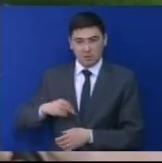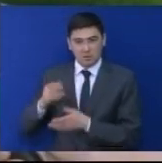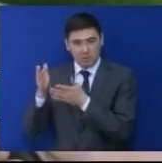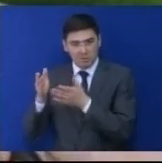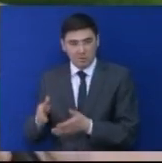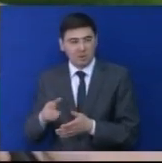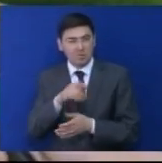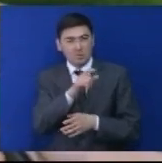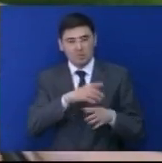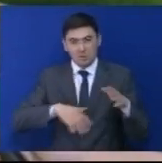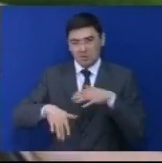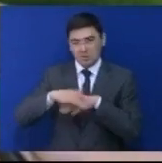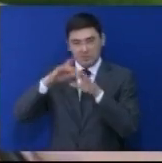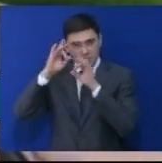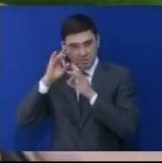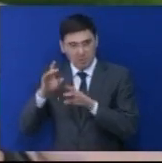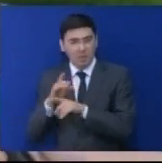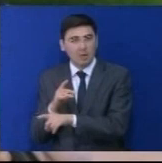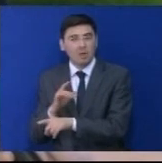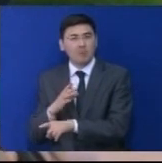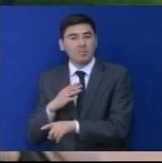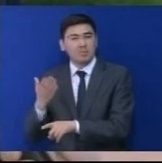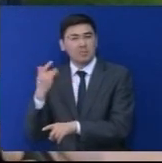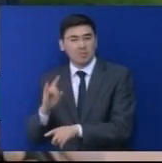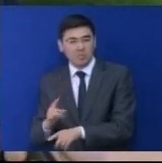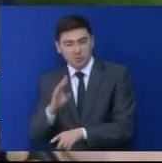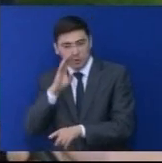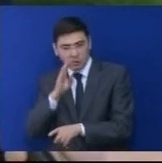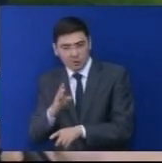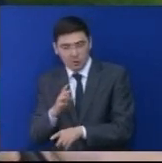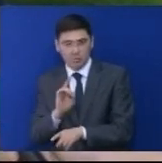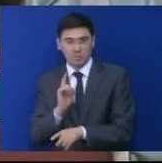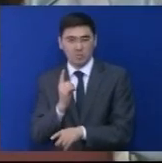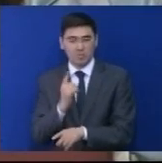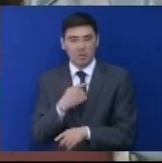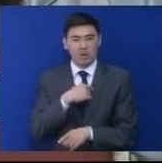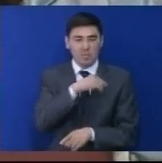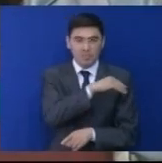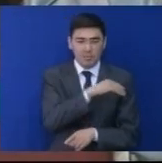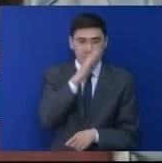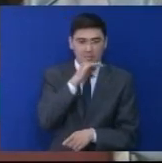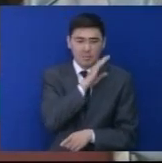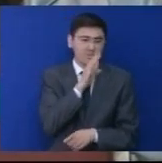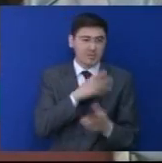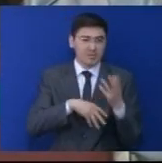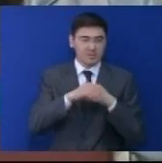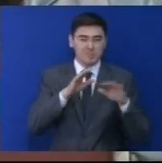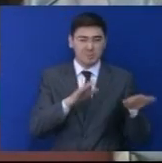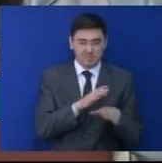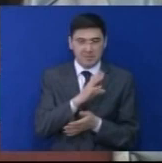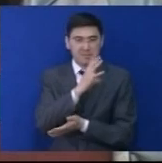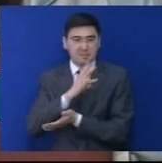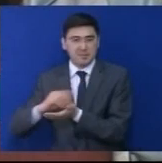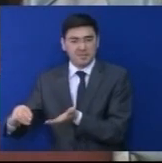народом. Она еще с 4 лет увлеклась творчеством, потому что вся наша семья творческая. Гульдана Ногайбаева – одна из тех, кто